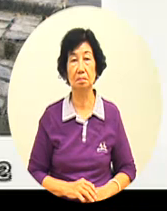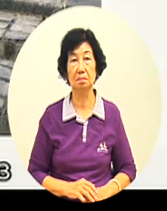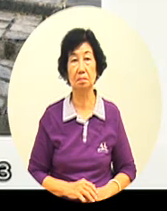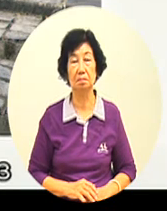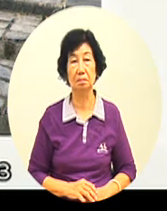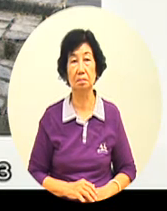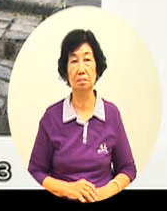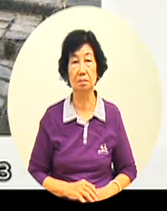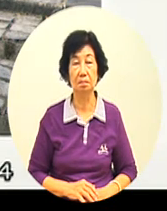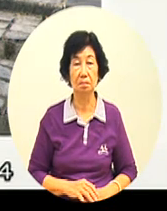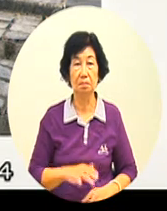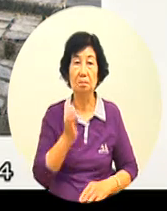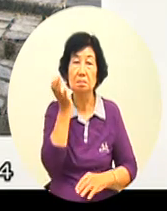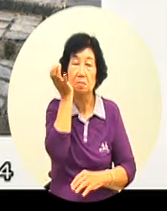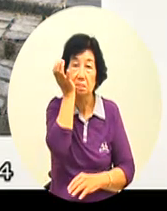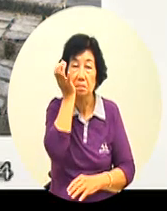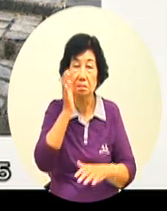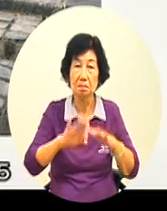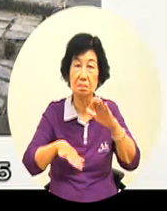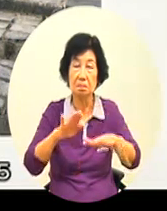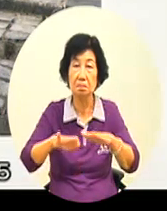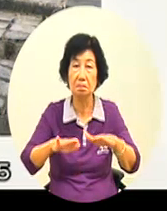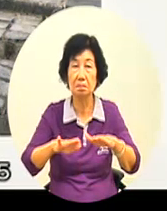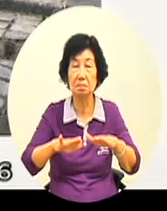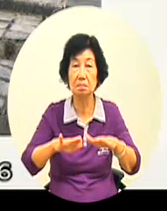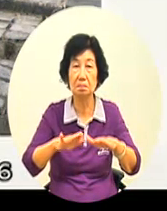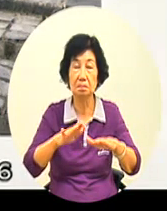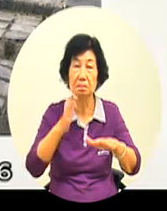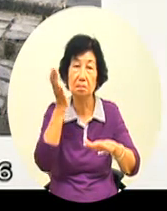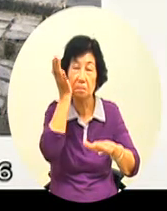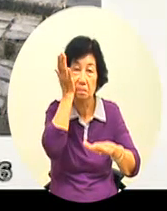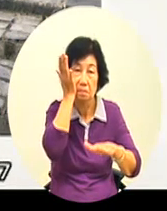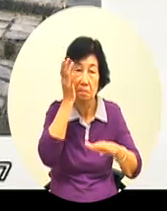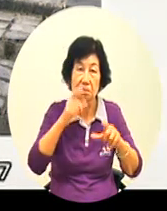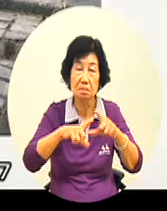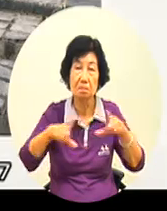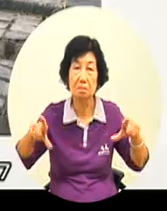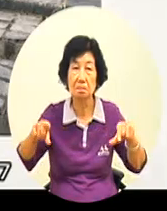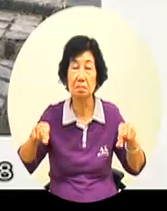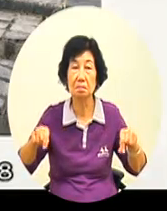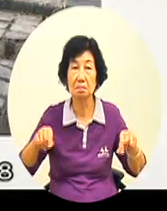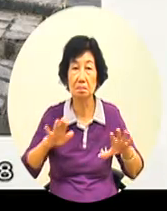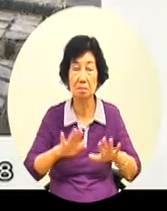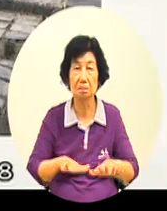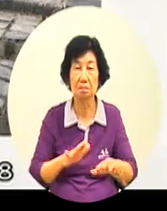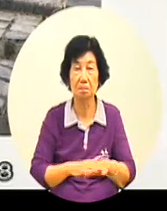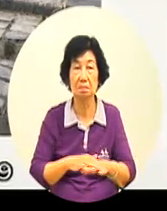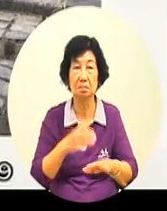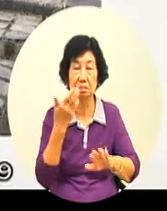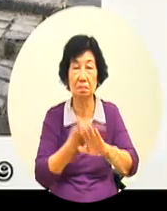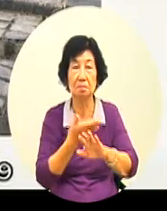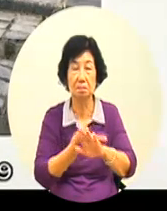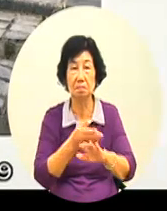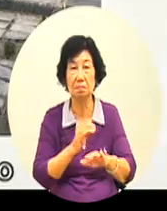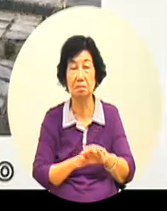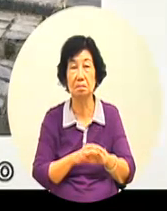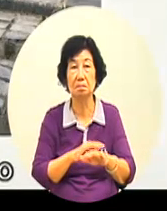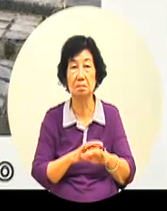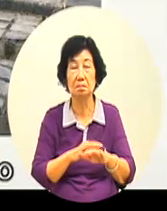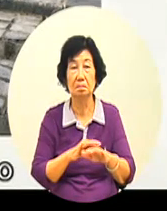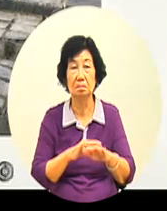这个石板哈，你放在墙上 OK 啦，但是民众在走这个哈都比较危